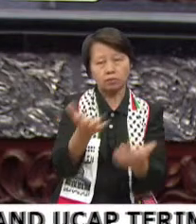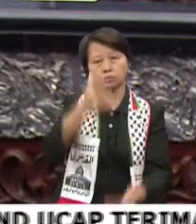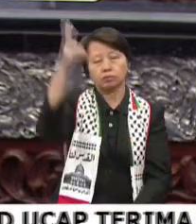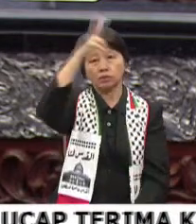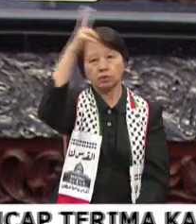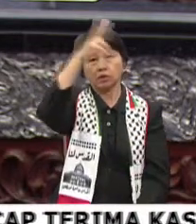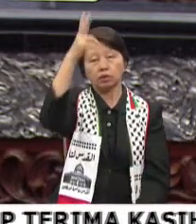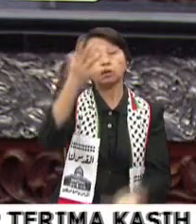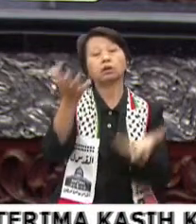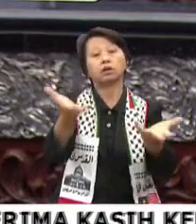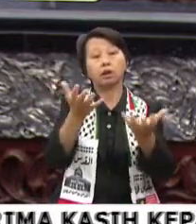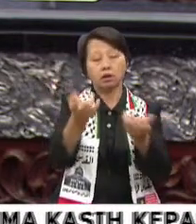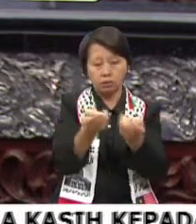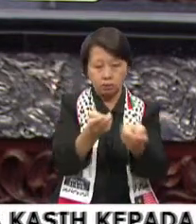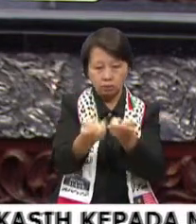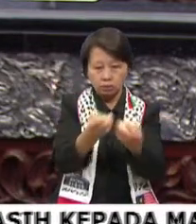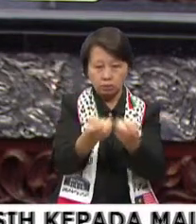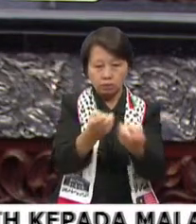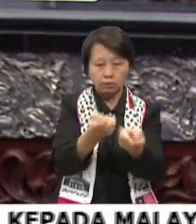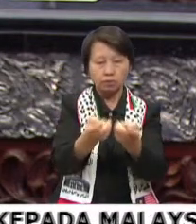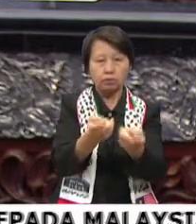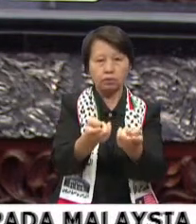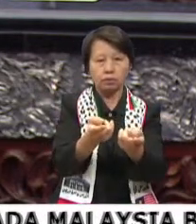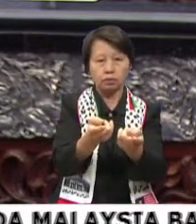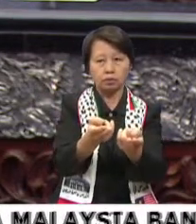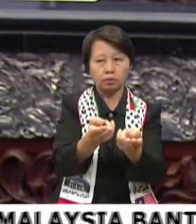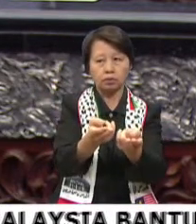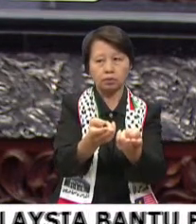kerajaan nak menguruskan